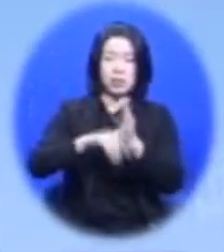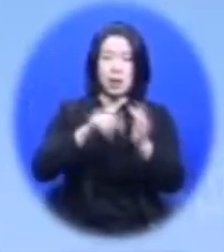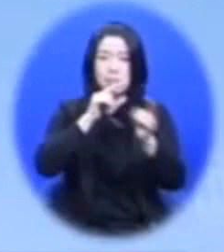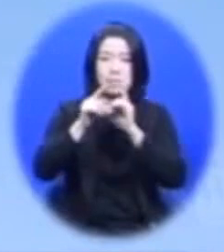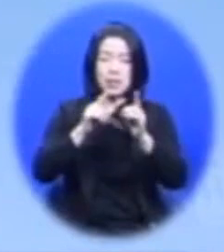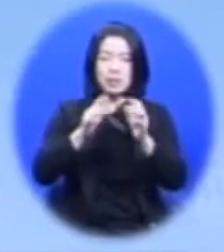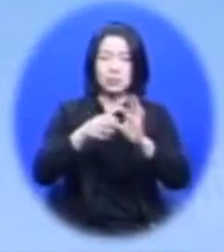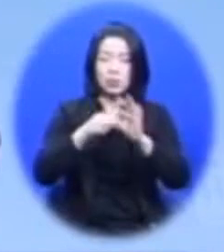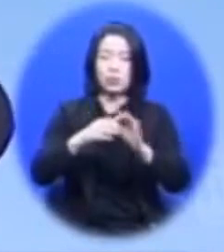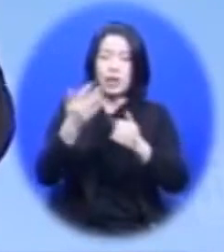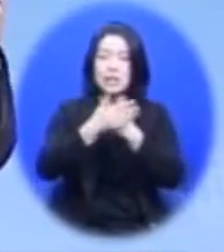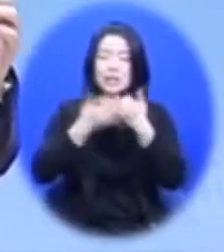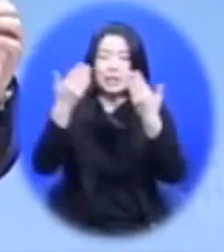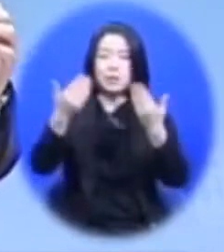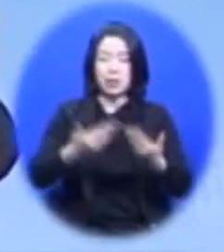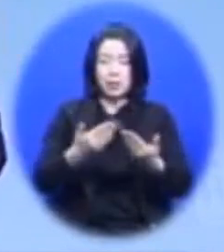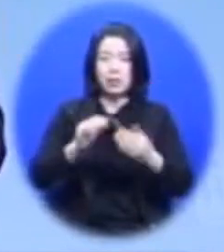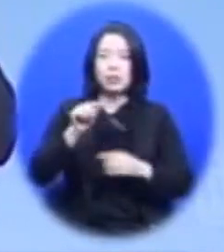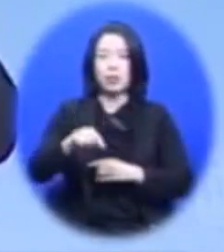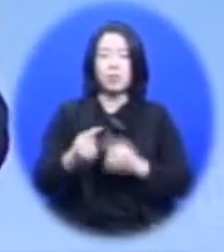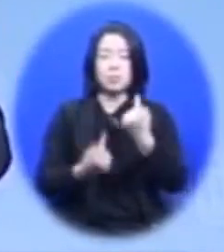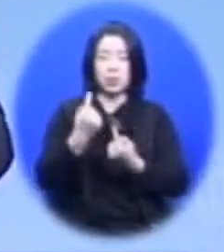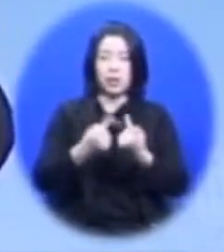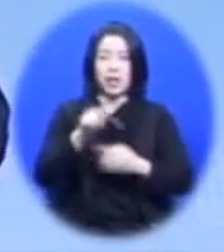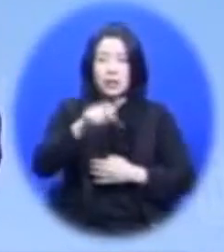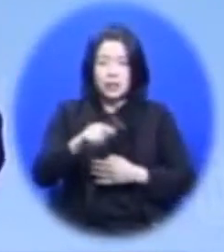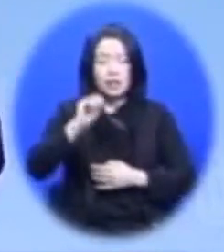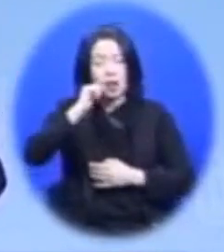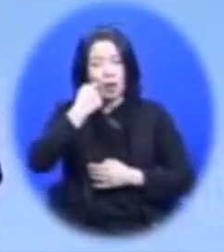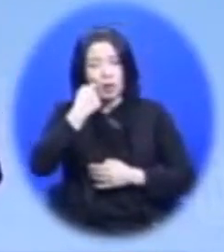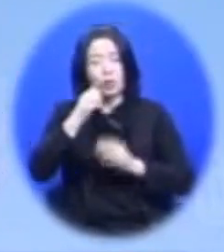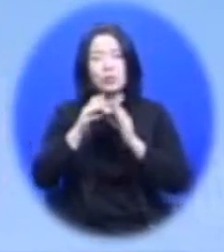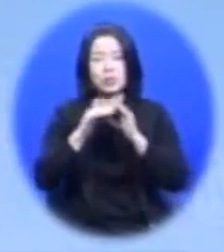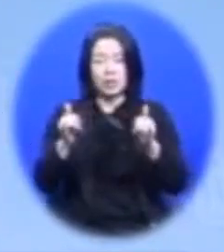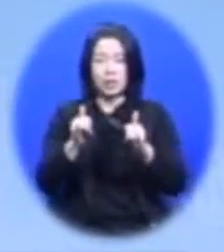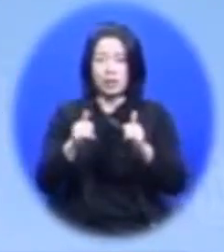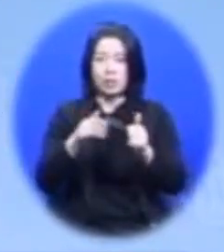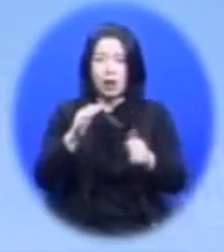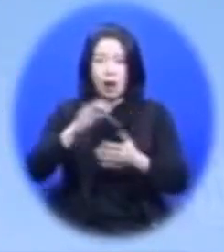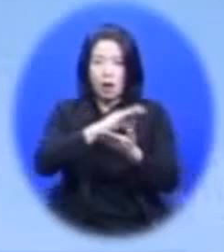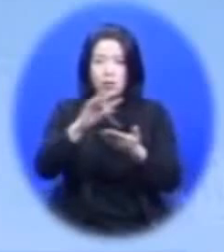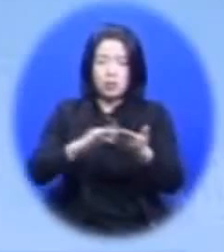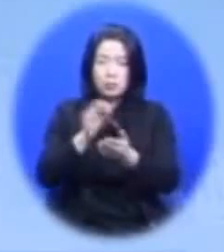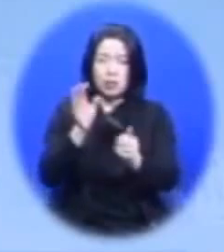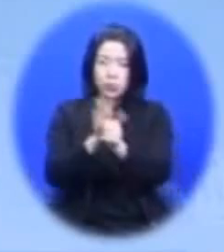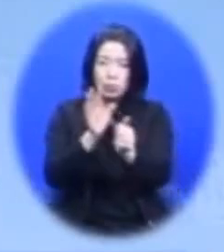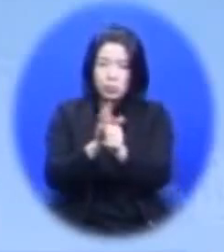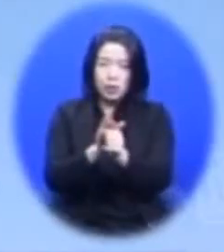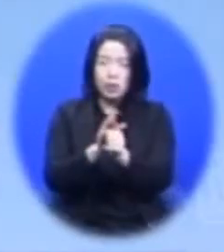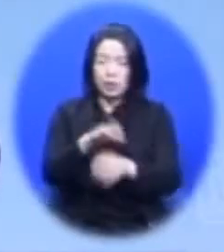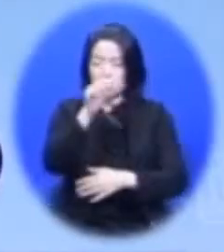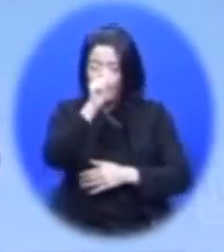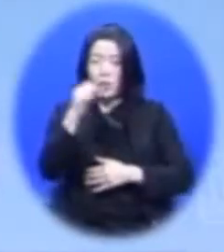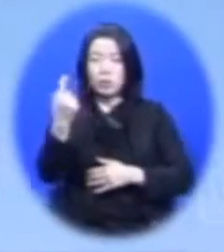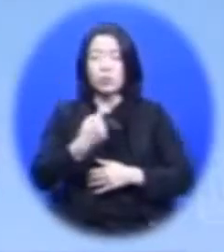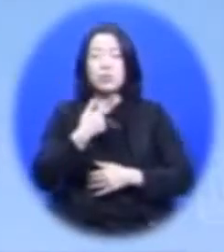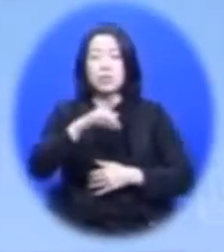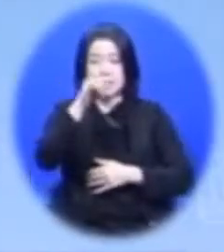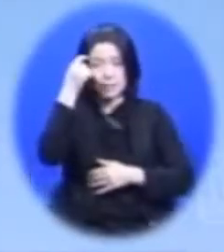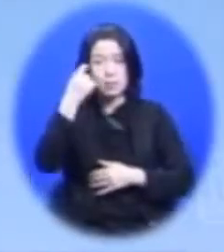것보다 그런 어려운 사람을 위해서 헌금하는 시간이 있다는 게 좋아서 와보셨나요?